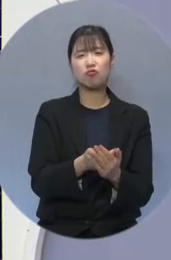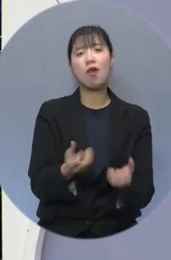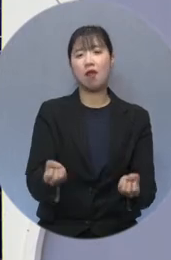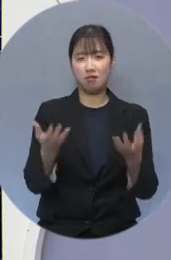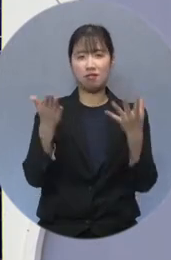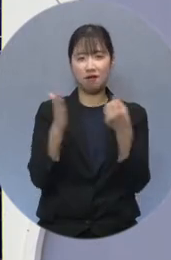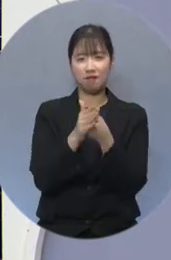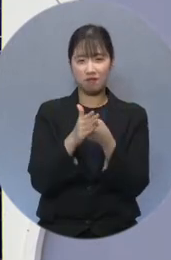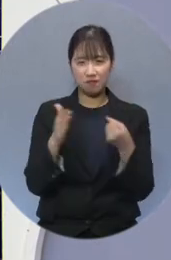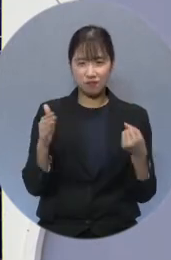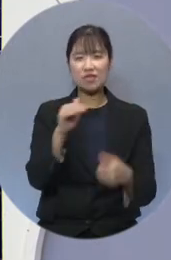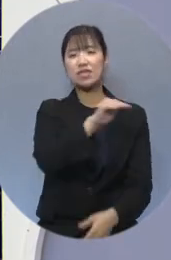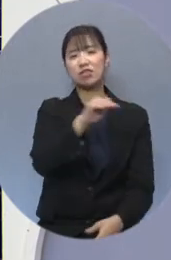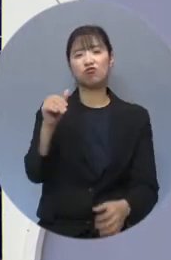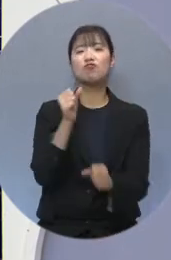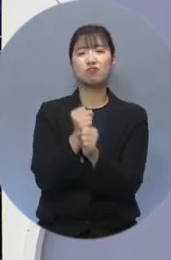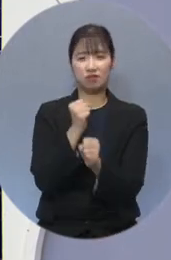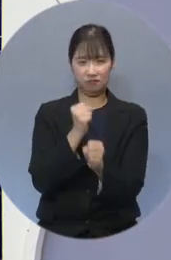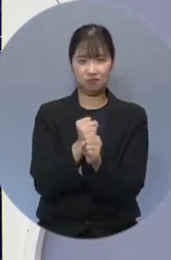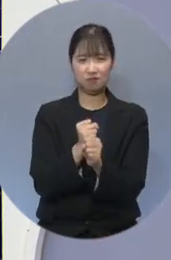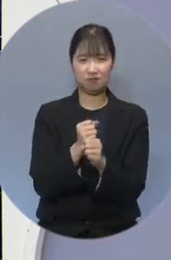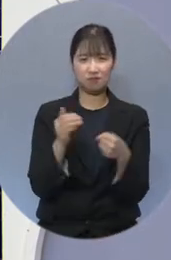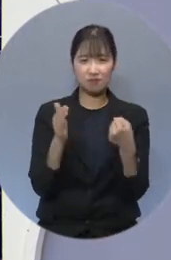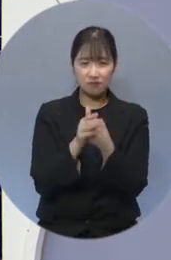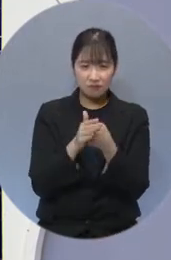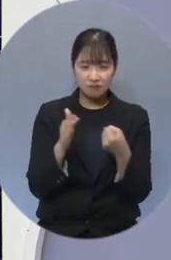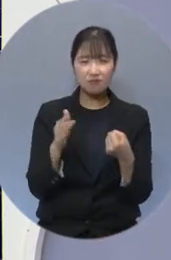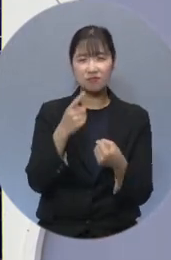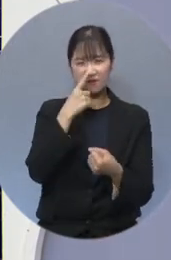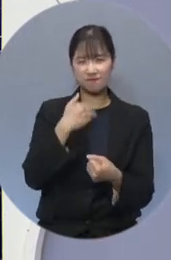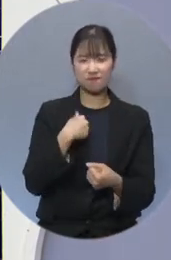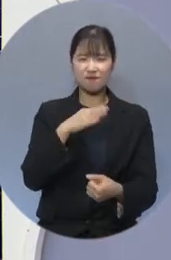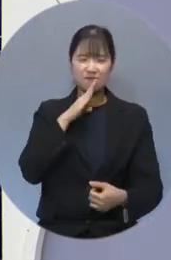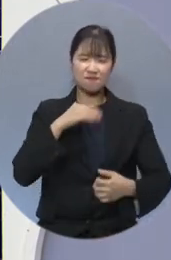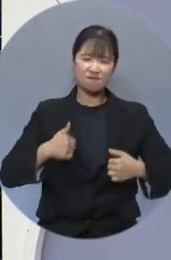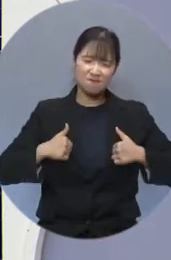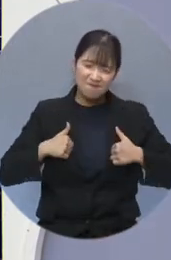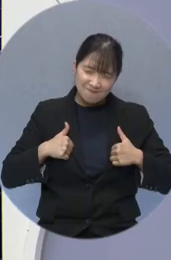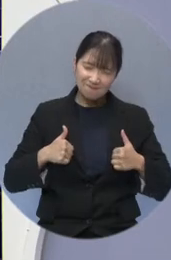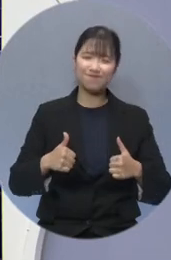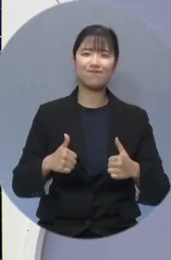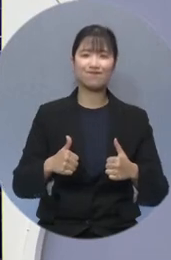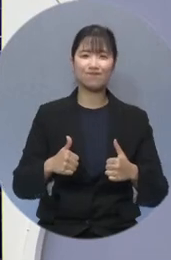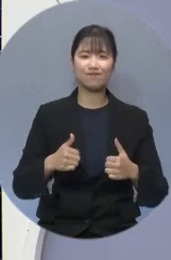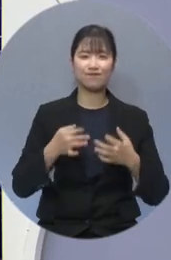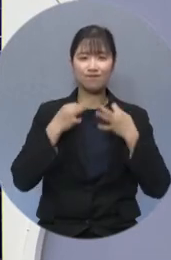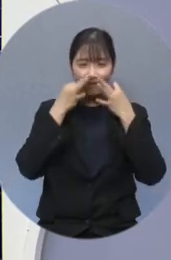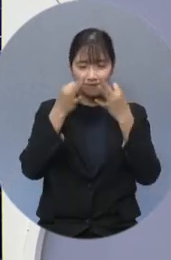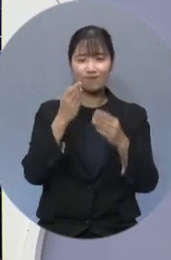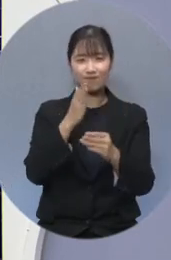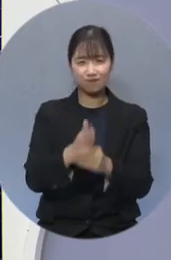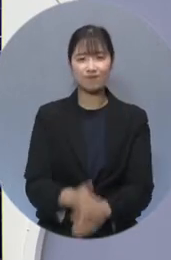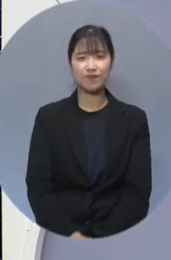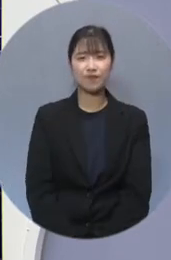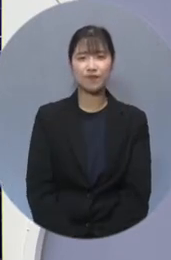행사이기 때문에 기준을 만드는, 그래서 저희들이 지금 사력을 다해서 조금 전에도 지금